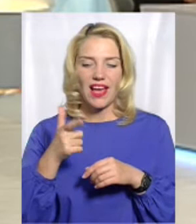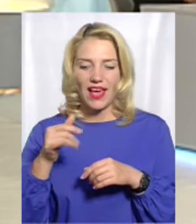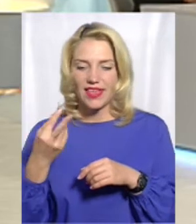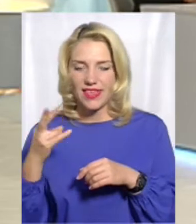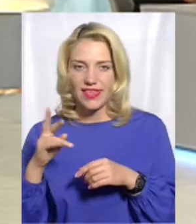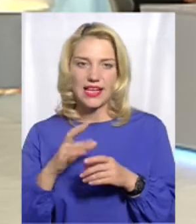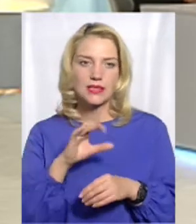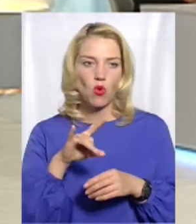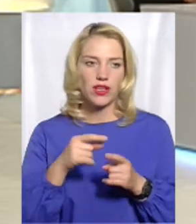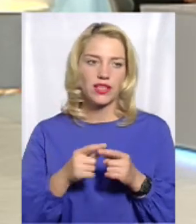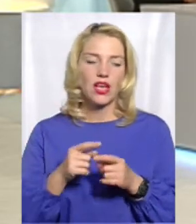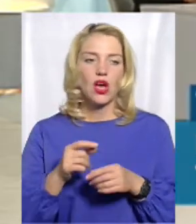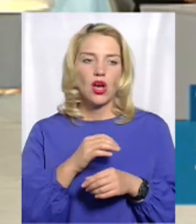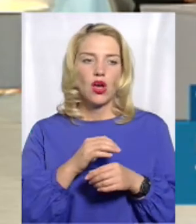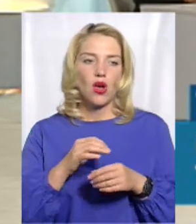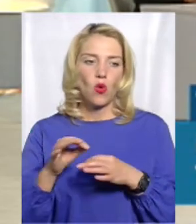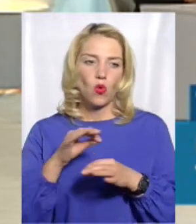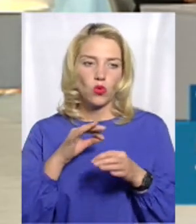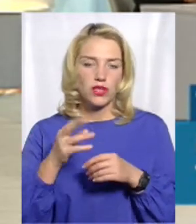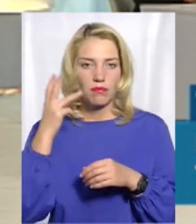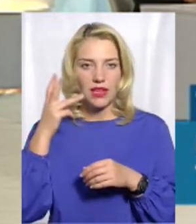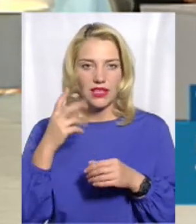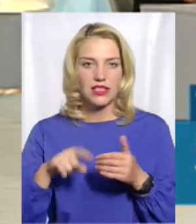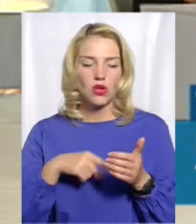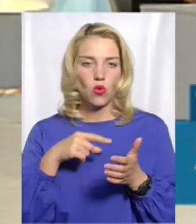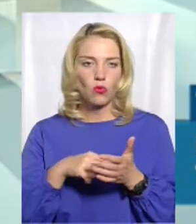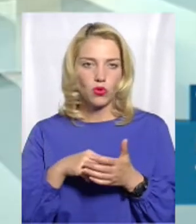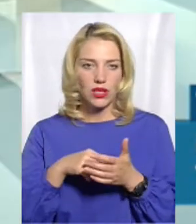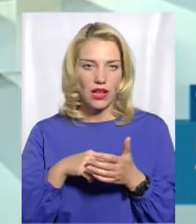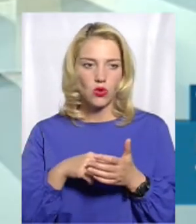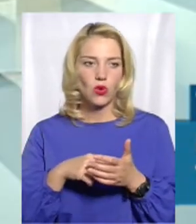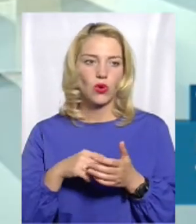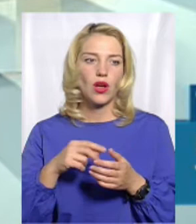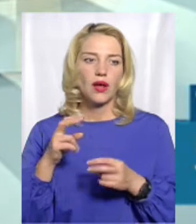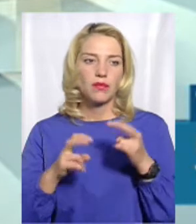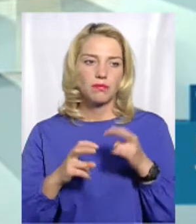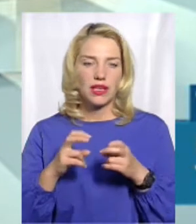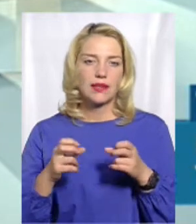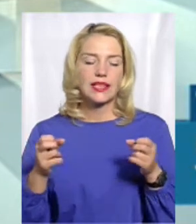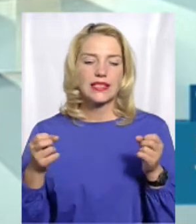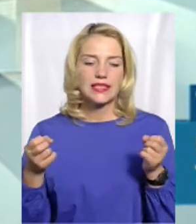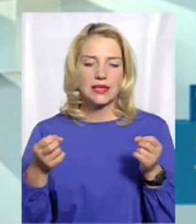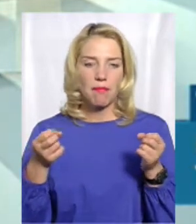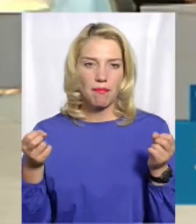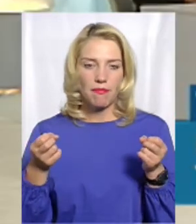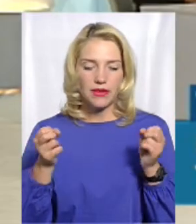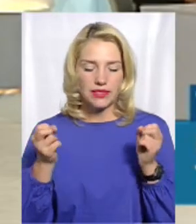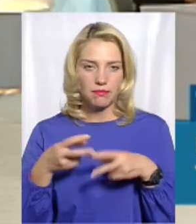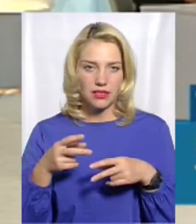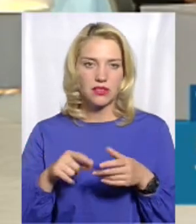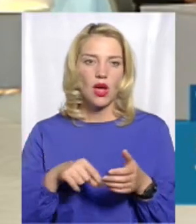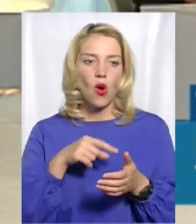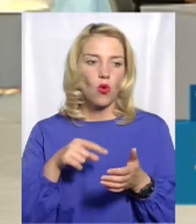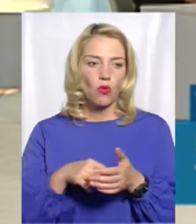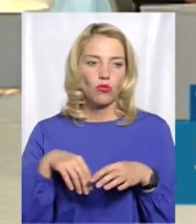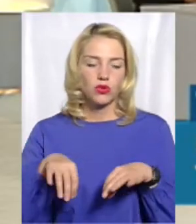Смолієнко, юрисконсультом Хмельницького комунального підприємства «Спецкомунтранс». Вітаю вас. Вітаю. Перше запитання, пані